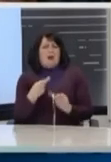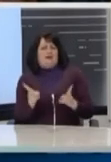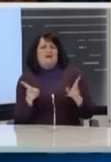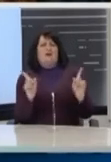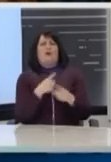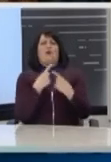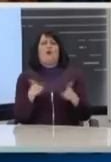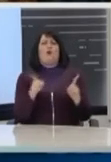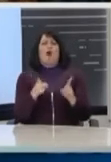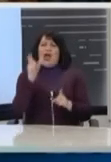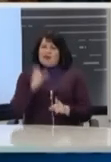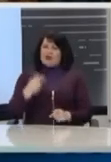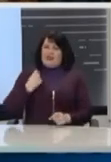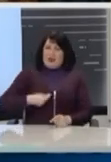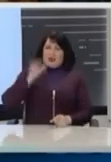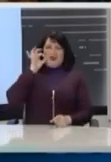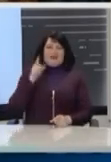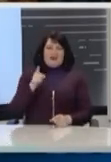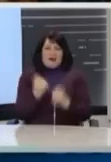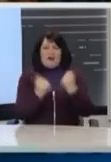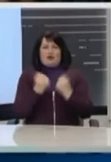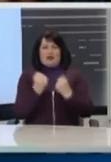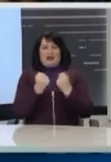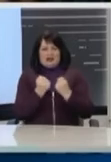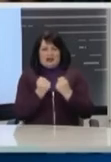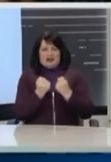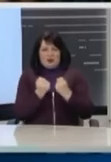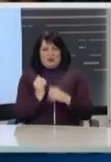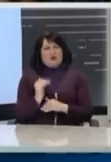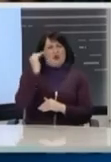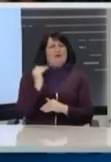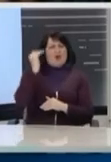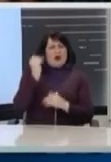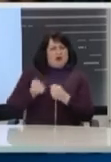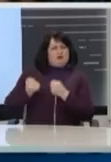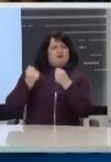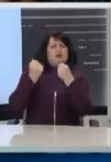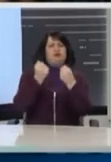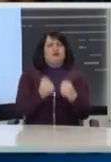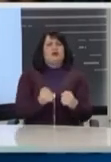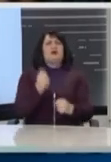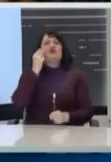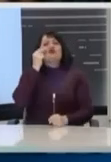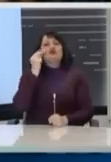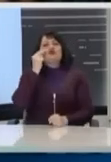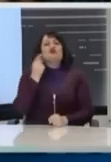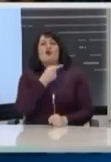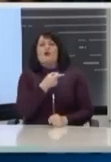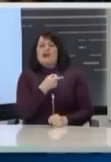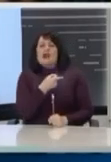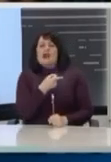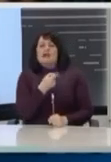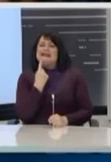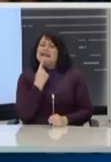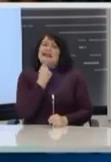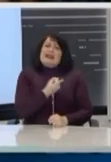Πήρε το αυτοκίνητό του και πήγε λίγες εκατοντάδες χιλιόμετρα βορειότερα, στα Σκόπια, όπου